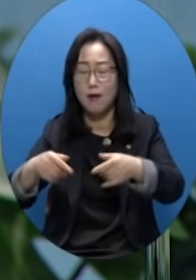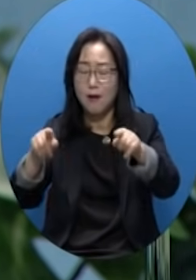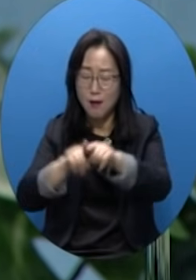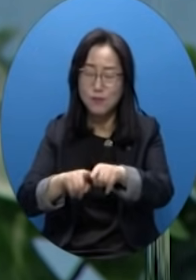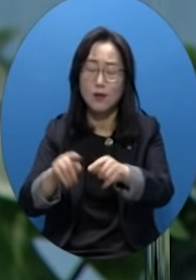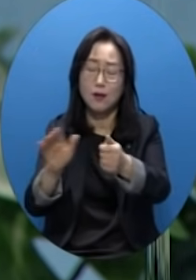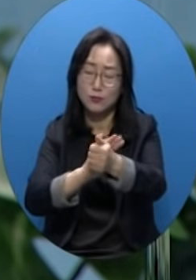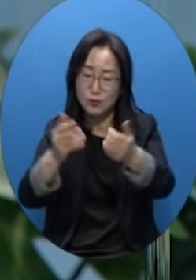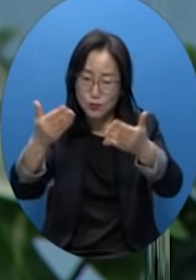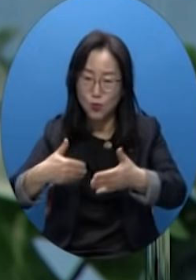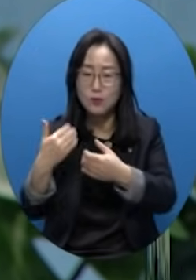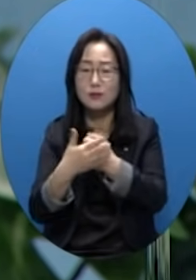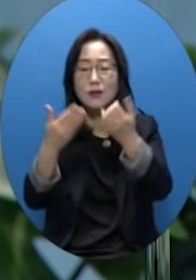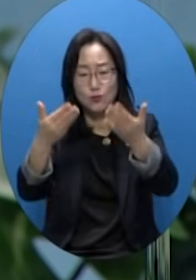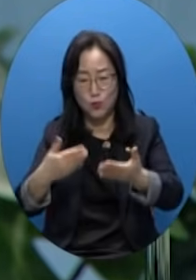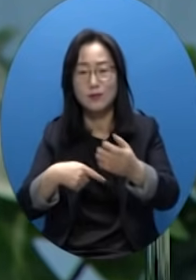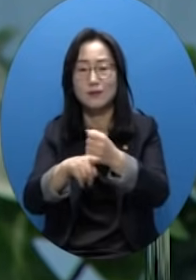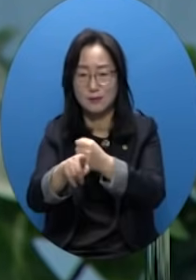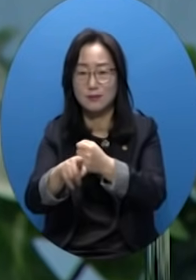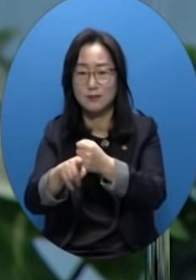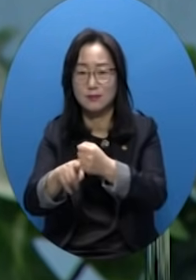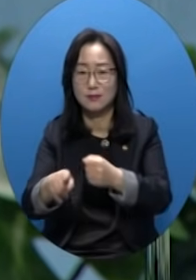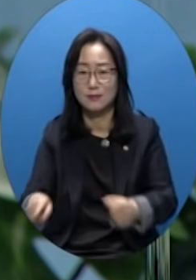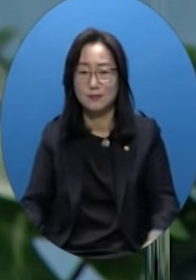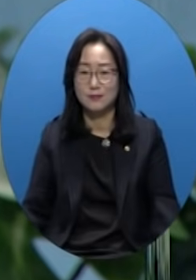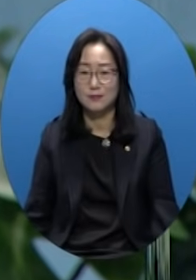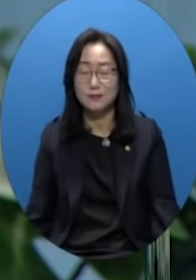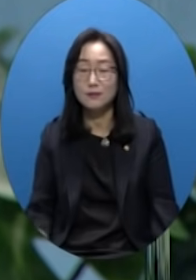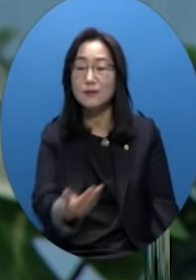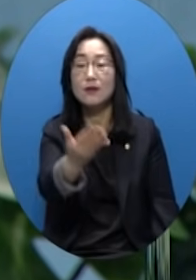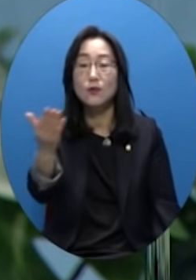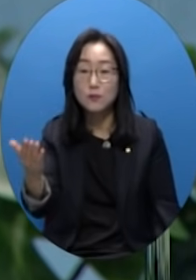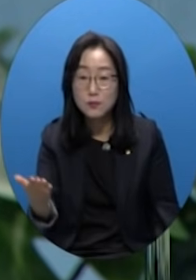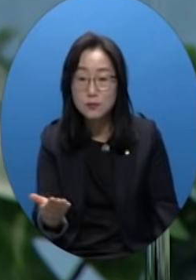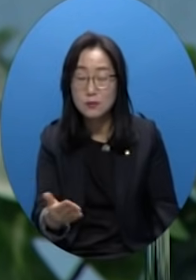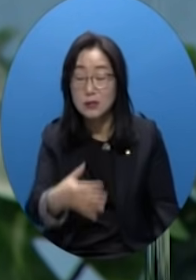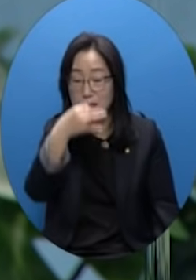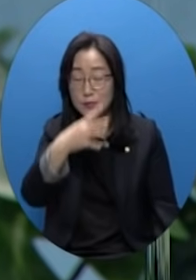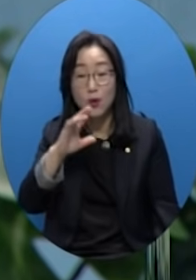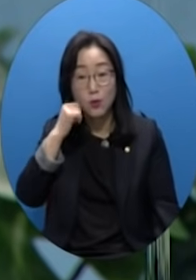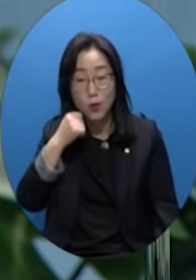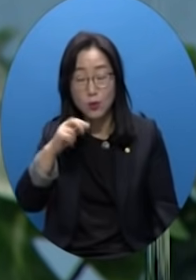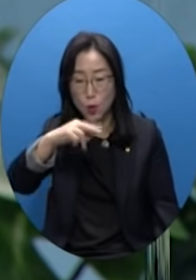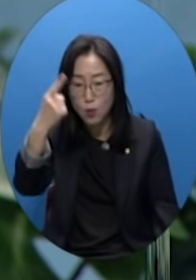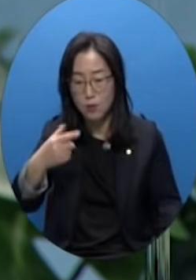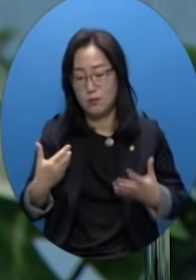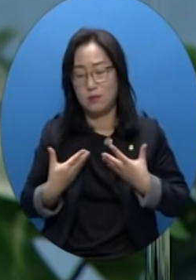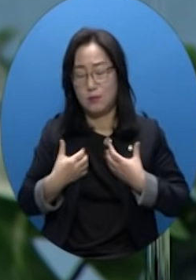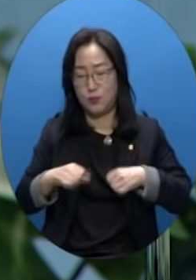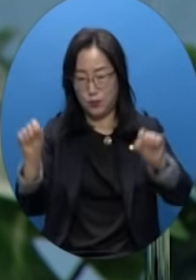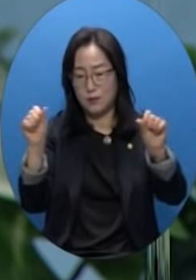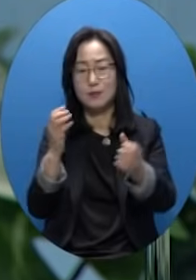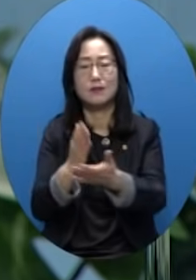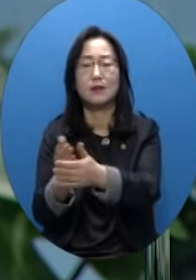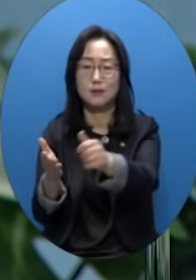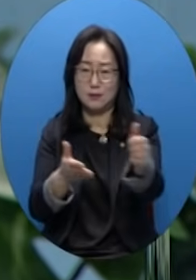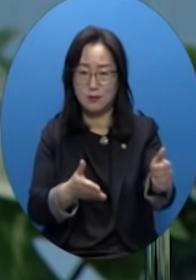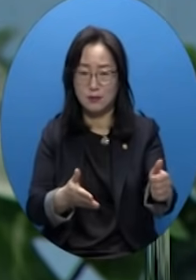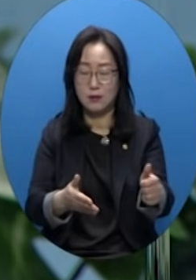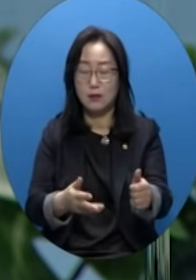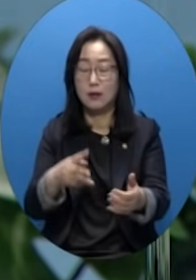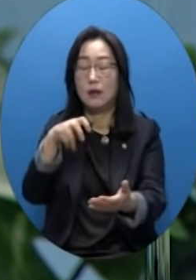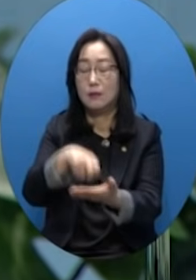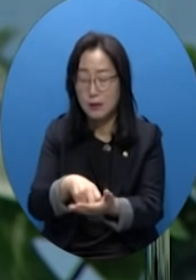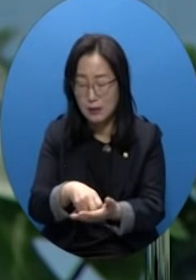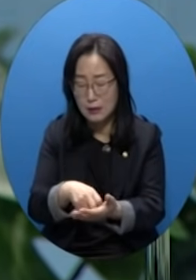하시고 어려운 내려 주시는 것입니다 여러분 아무리 힘들고 어려워도 포기하지 마십시오 주저앉아서